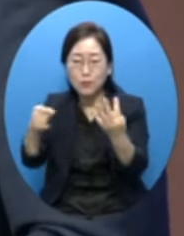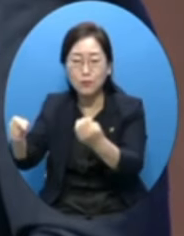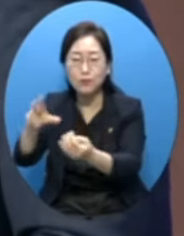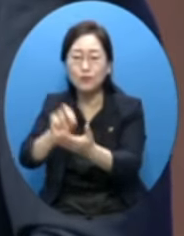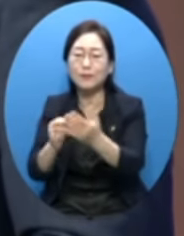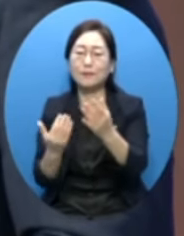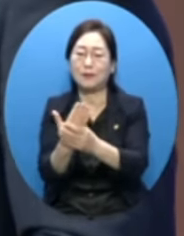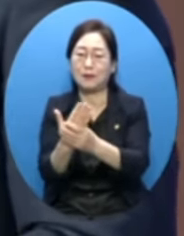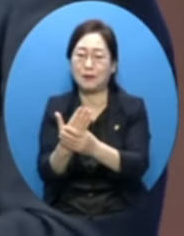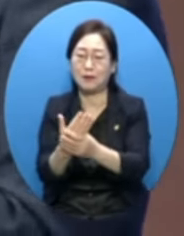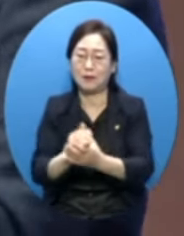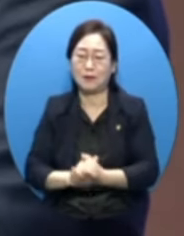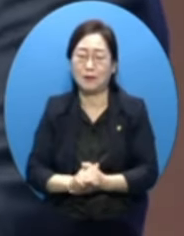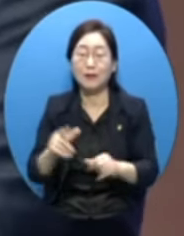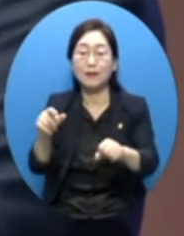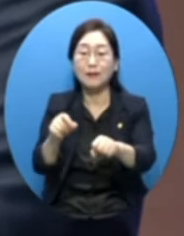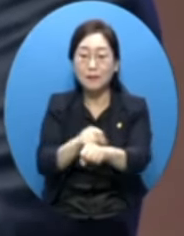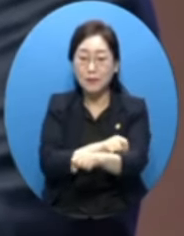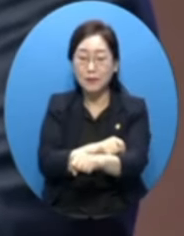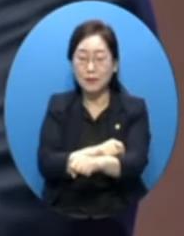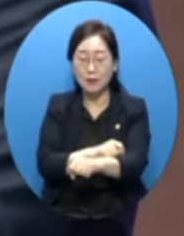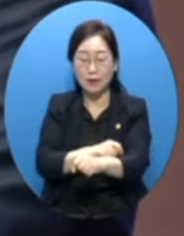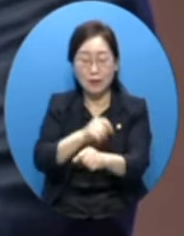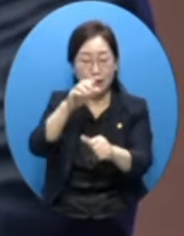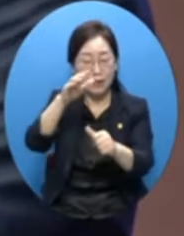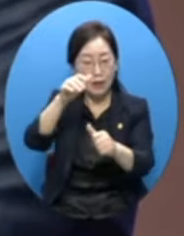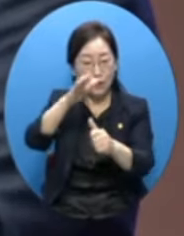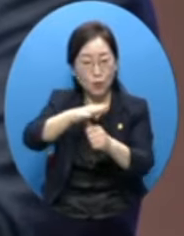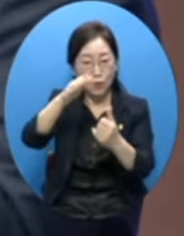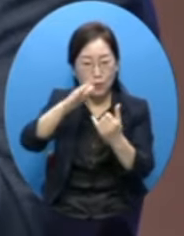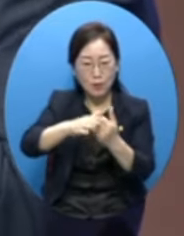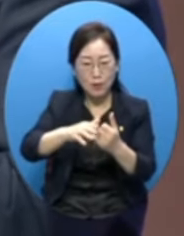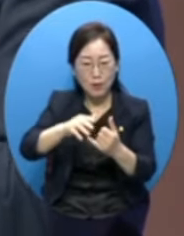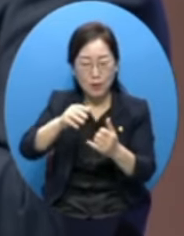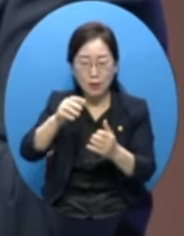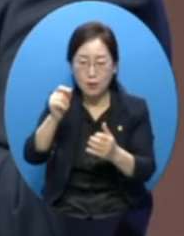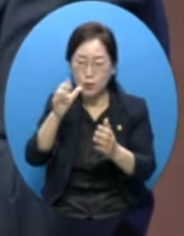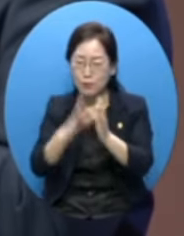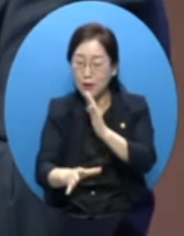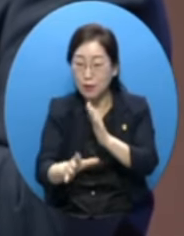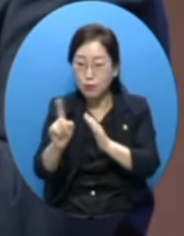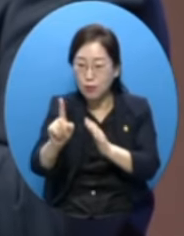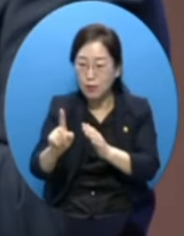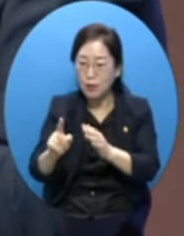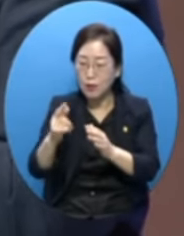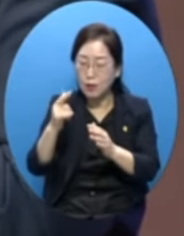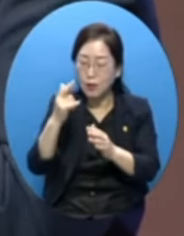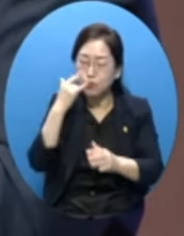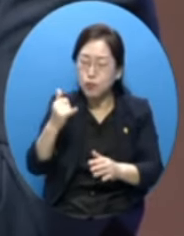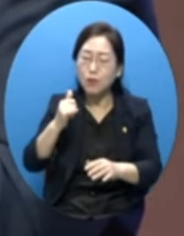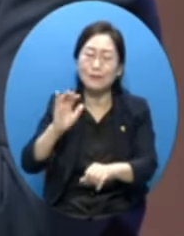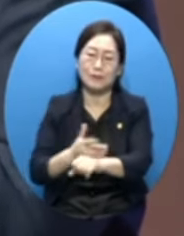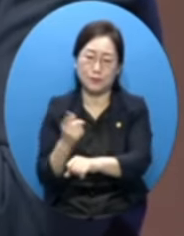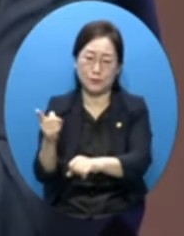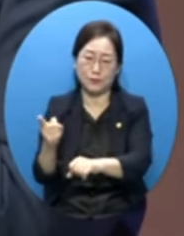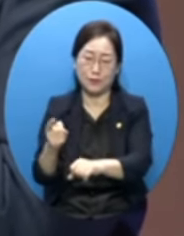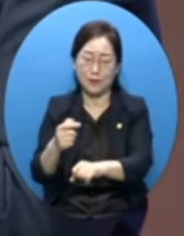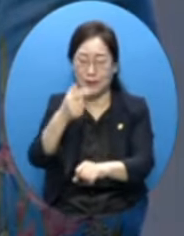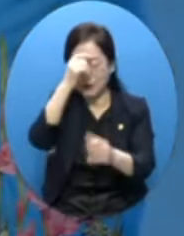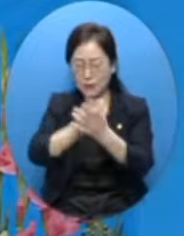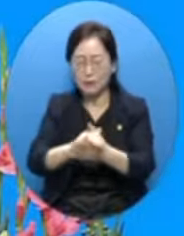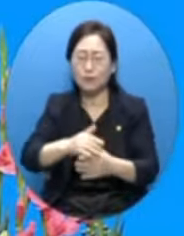되는 것입니다. 특별히 아이들이 잘못되고 문제가 생길 때는 부모들이 회개를 많이 해야 됩니다. 기도 부족입니다.